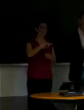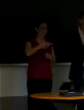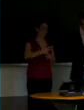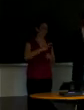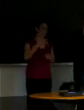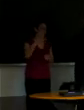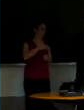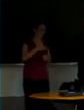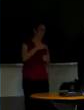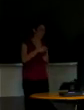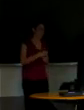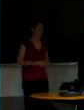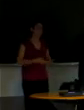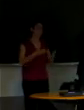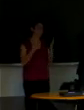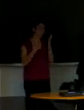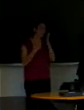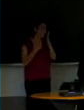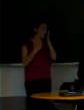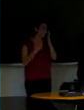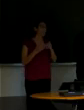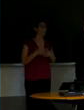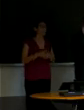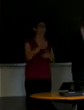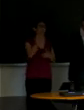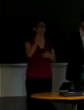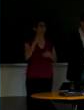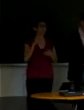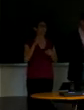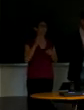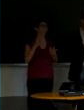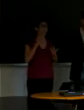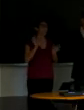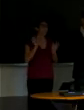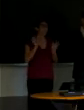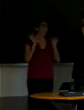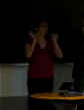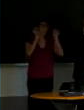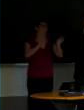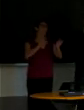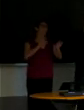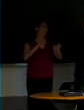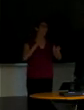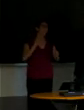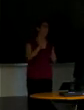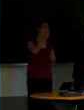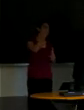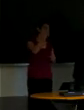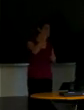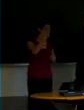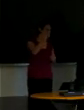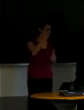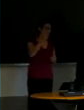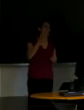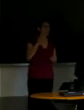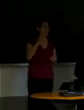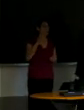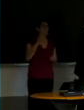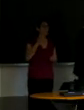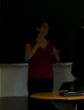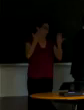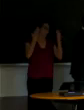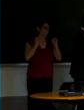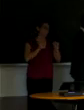dire, finalmente il primo traguardo, quello che vi permette di andare a conoscere e toccare con mano, con la vostra